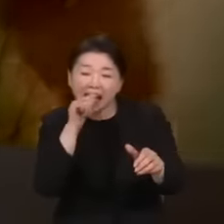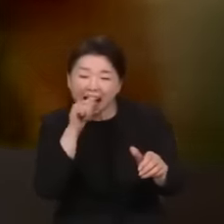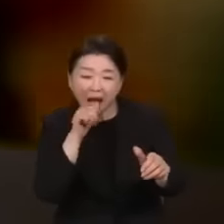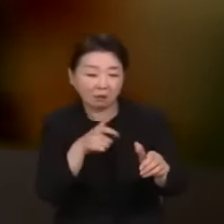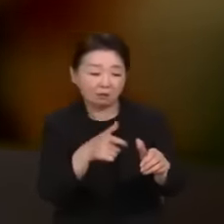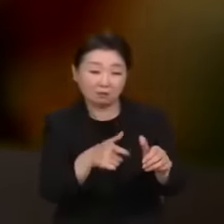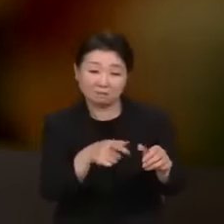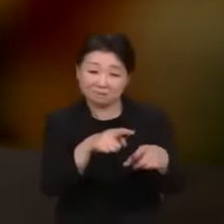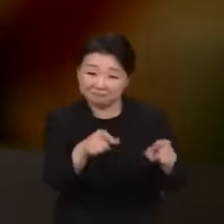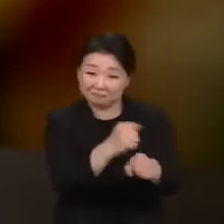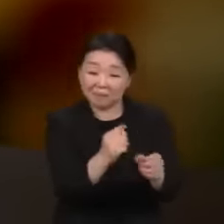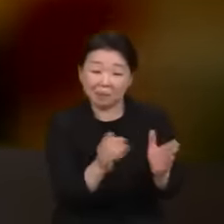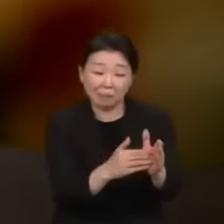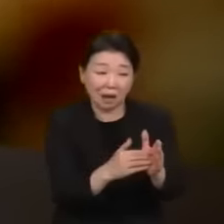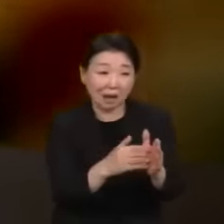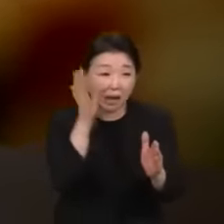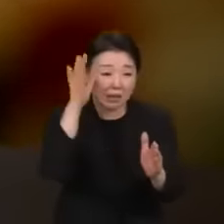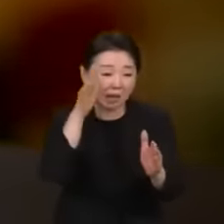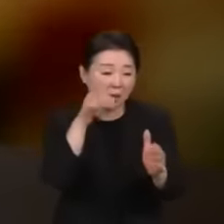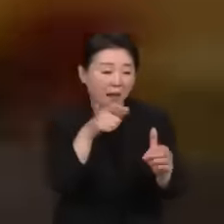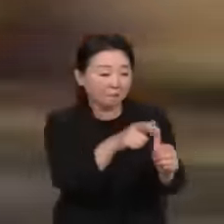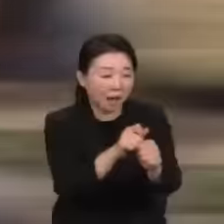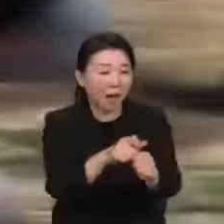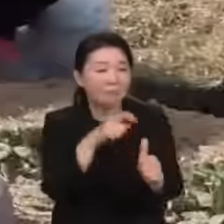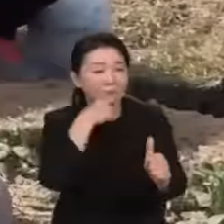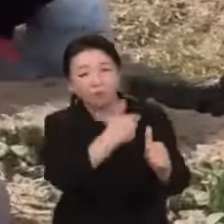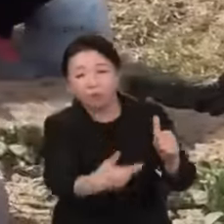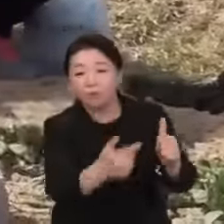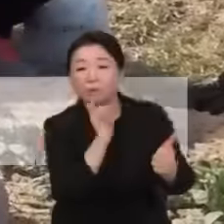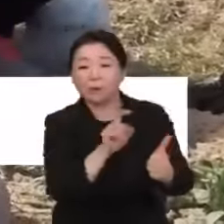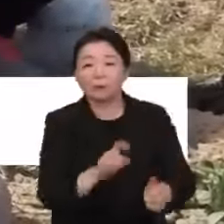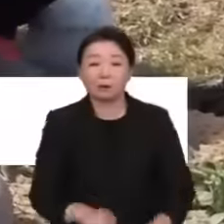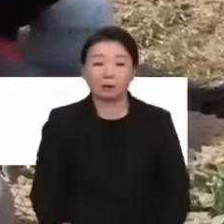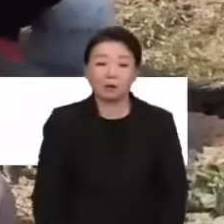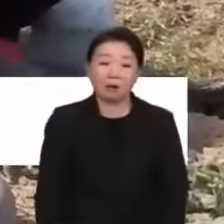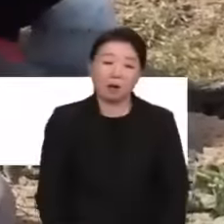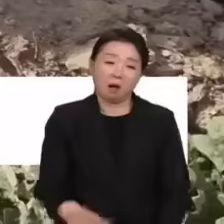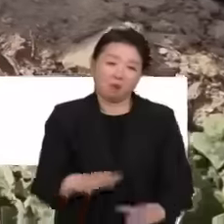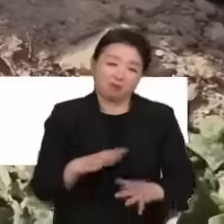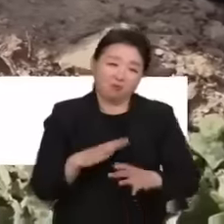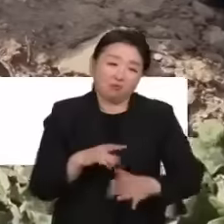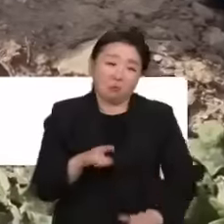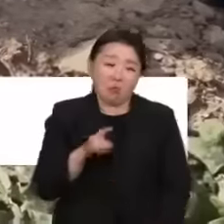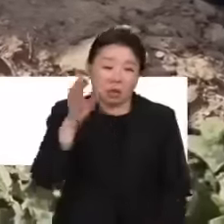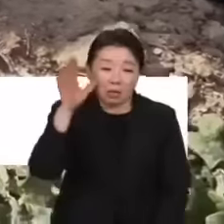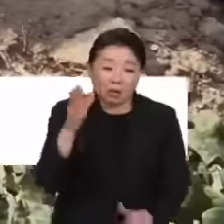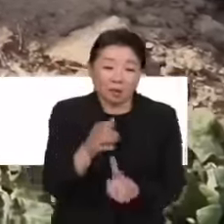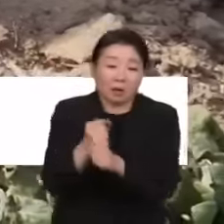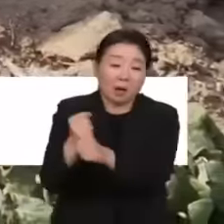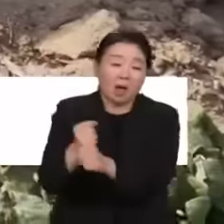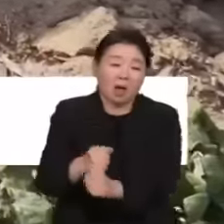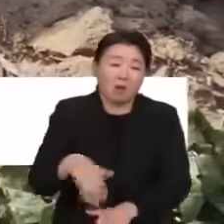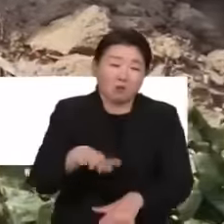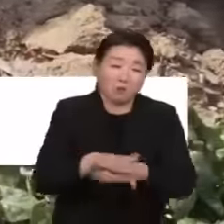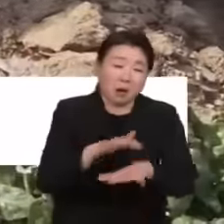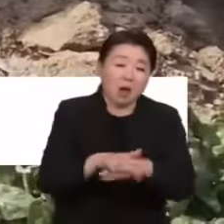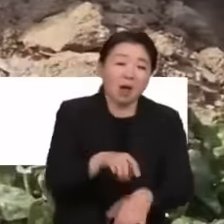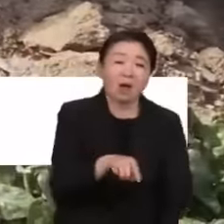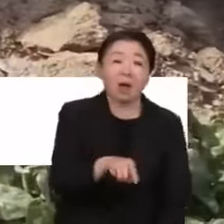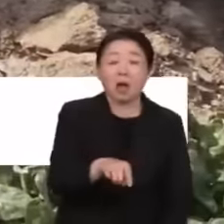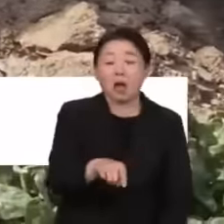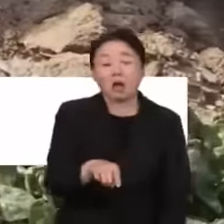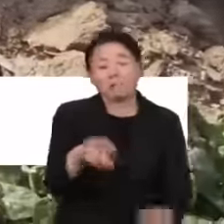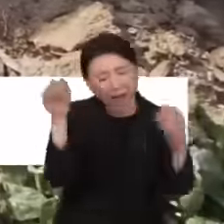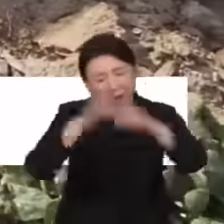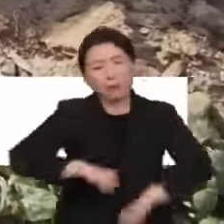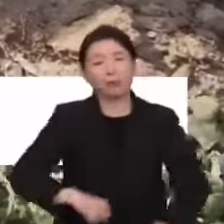들깨가 걸려들어 피를 흘린 채 발견됐습니다. 아유, 그럼요. 무서워요. 아우, 여기 개점 잡아가셔 아주 아유,